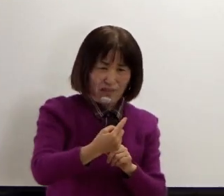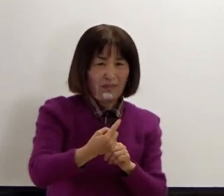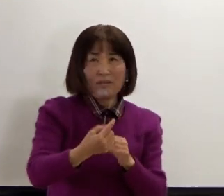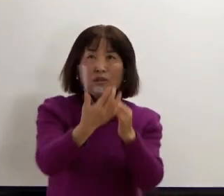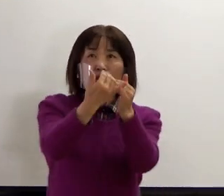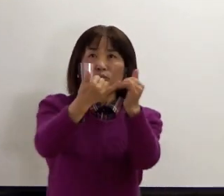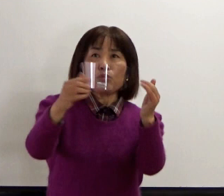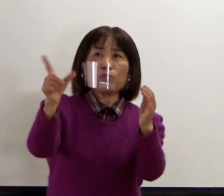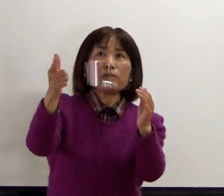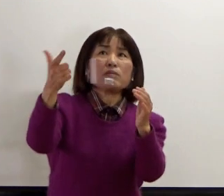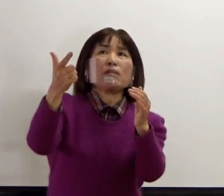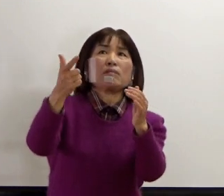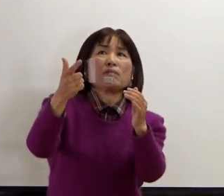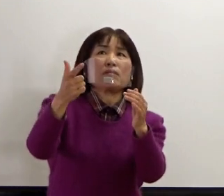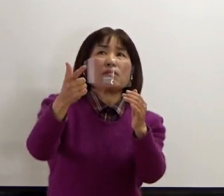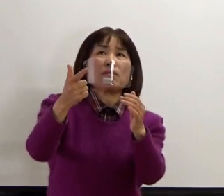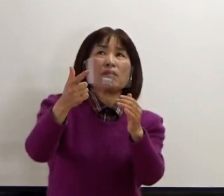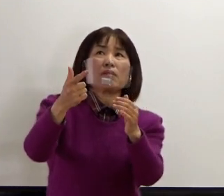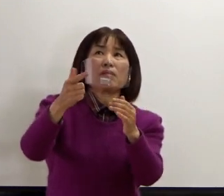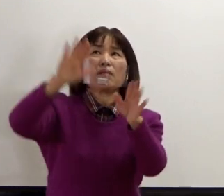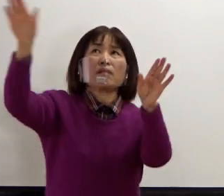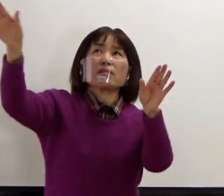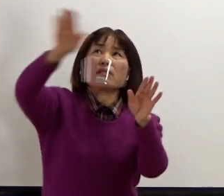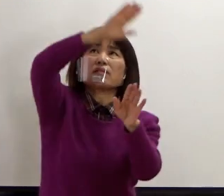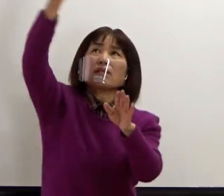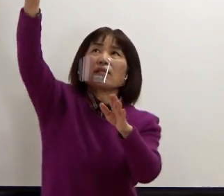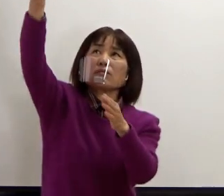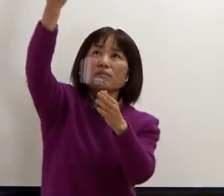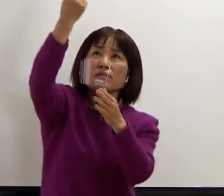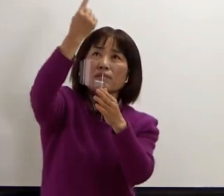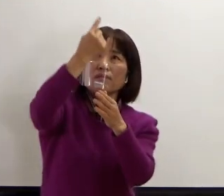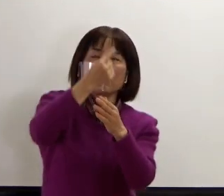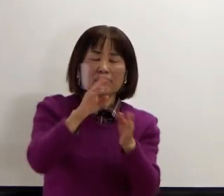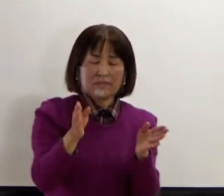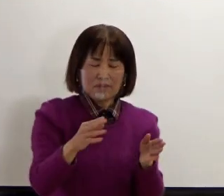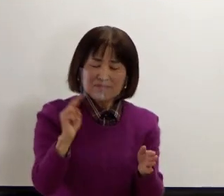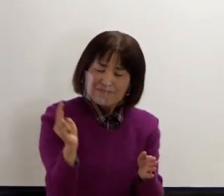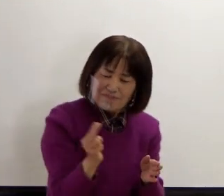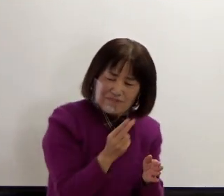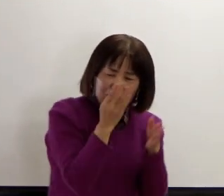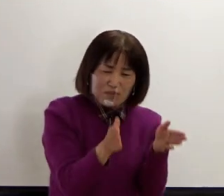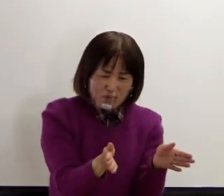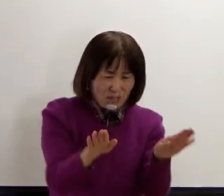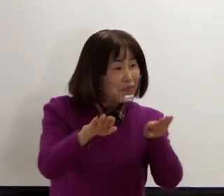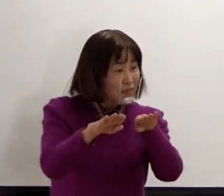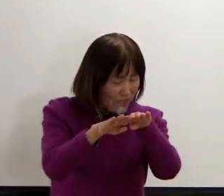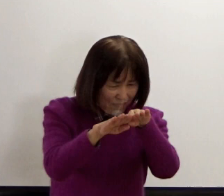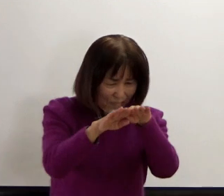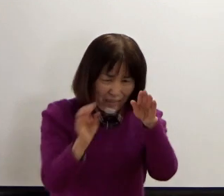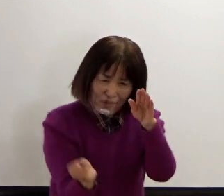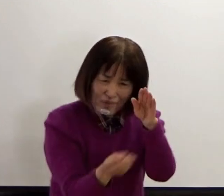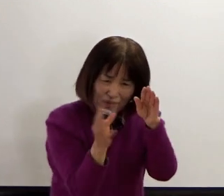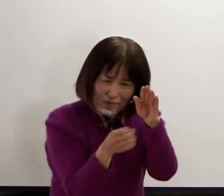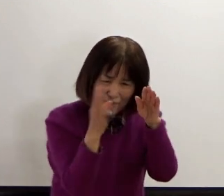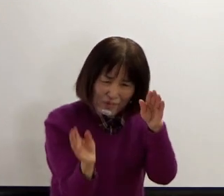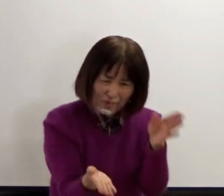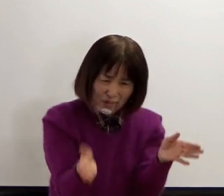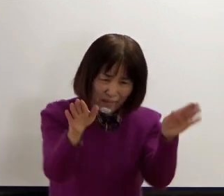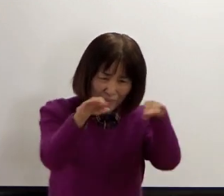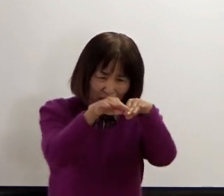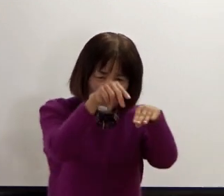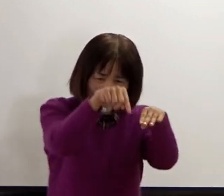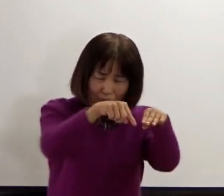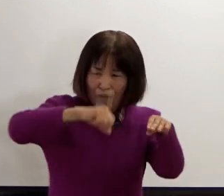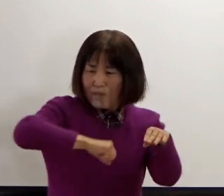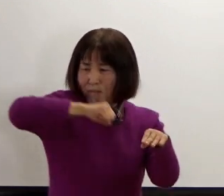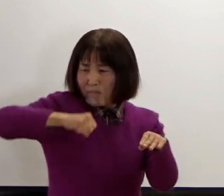れてですね、そして香壇の右に立ったと、ね、彼がこの香を焚こうとしているところのそこの右に立